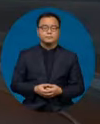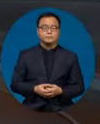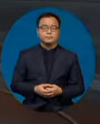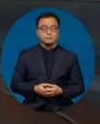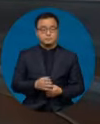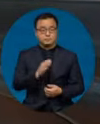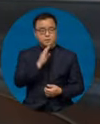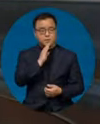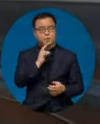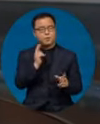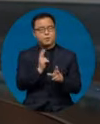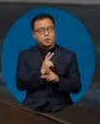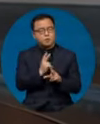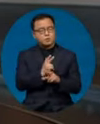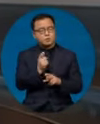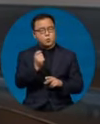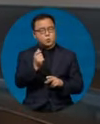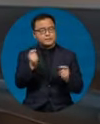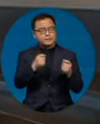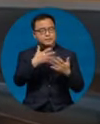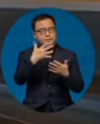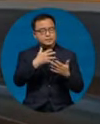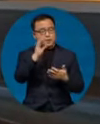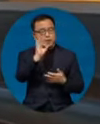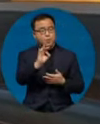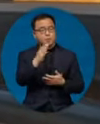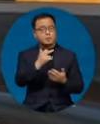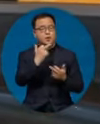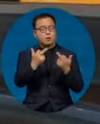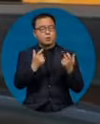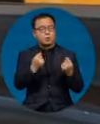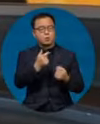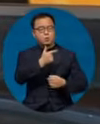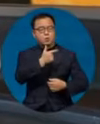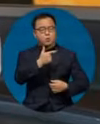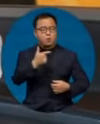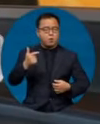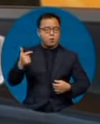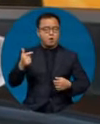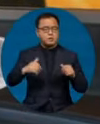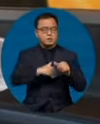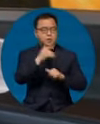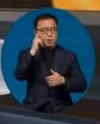네, 매주 이렇게 맛보기로 접하긴 하지만 산이라는 대주제답게 무언가 장엄하면서도